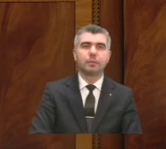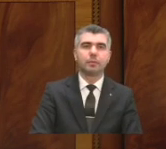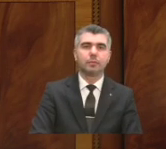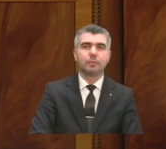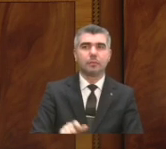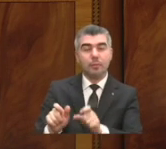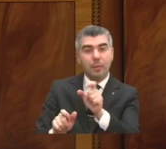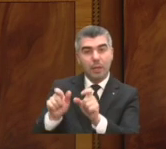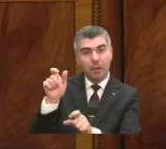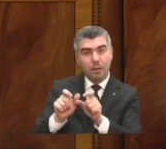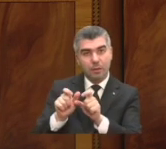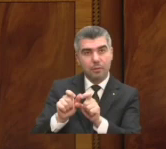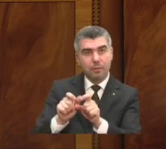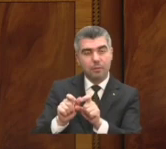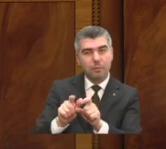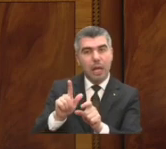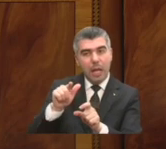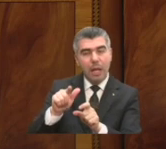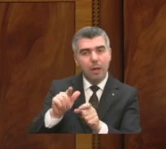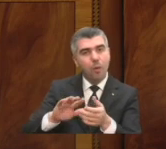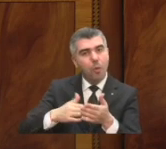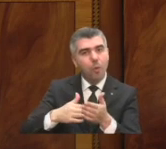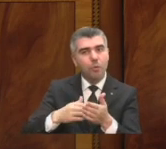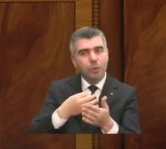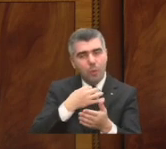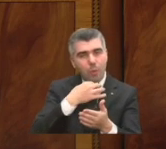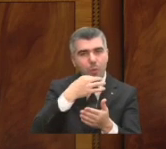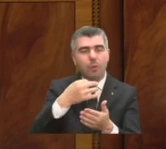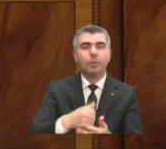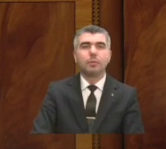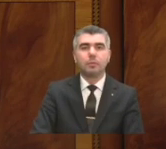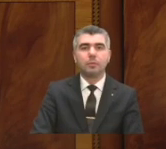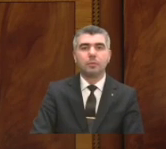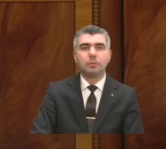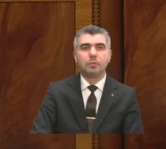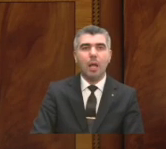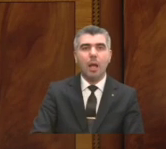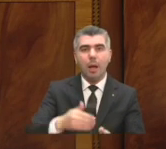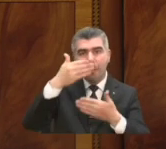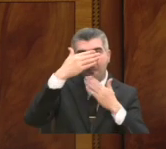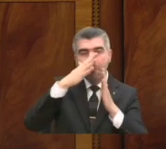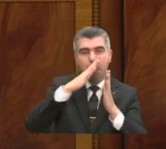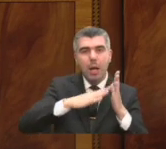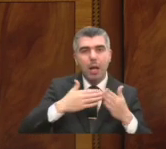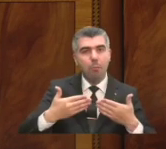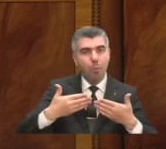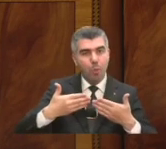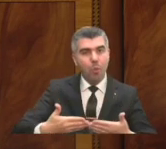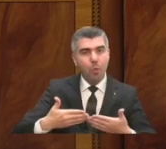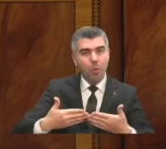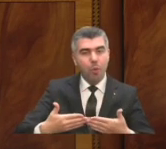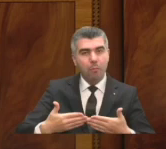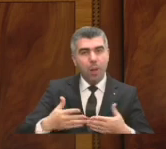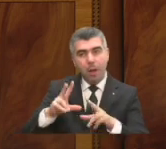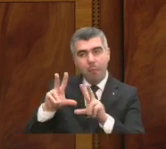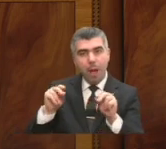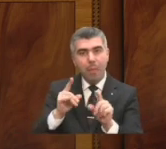ولهؤلاء وغيرهم نقول أن إن مغرب اليوم ليس هو مغرب